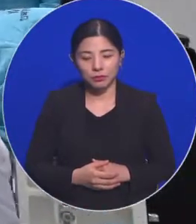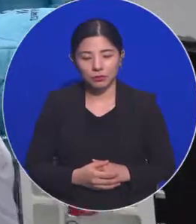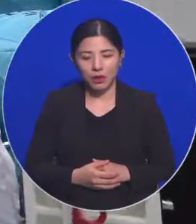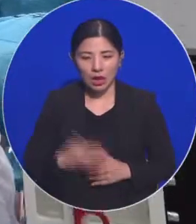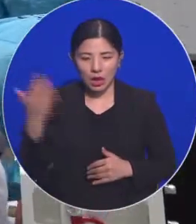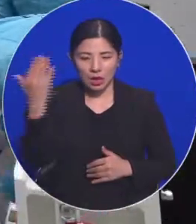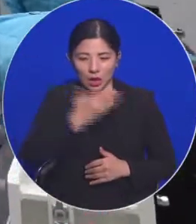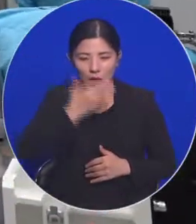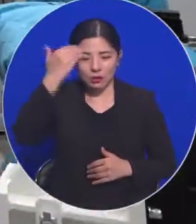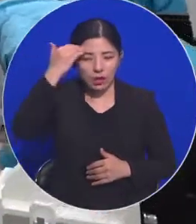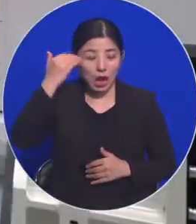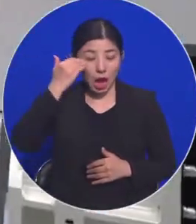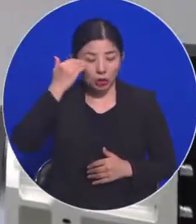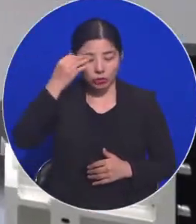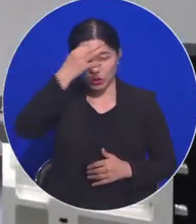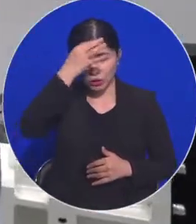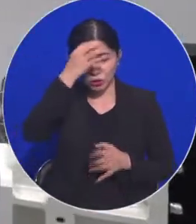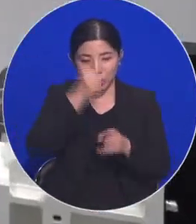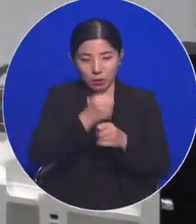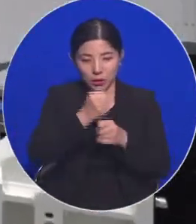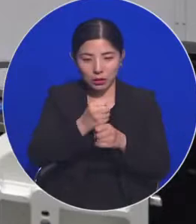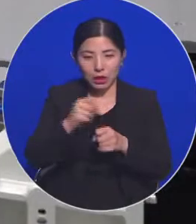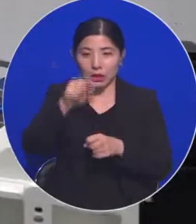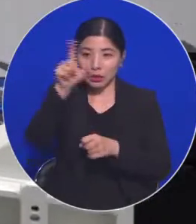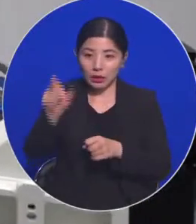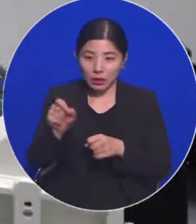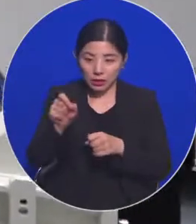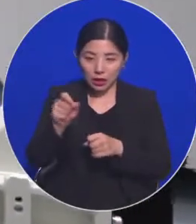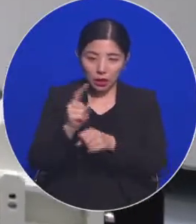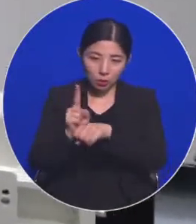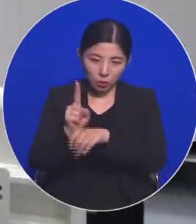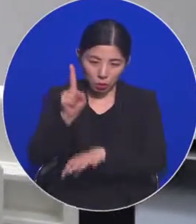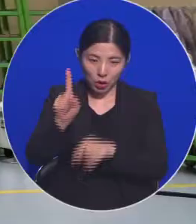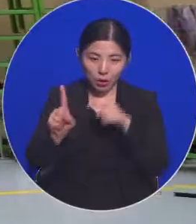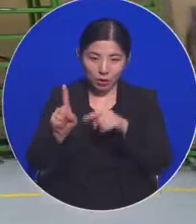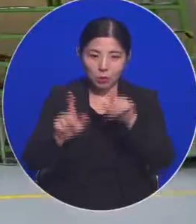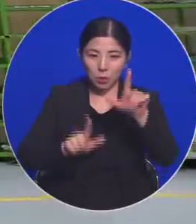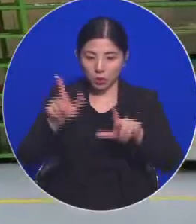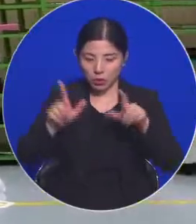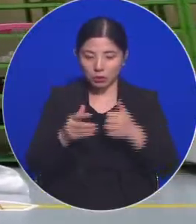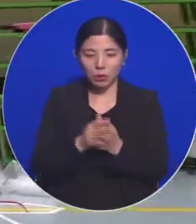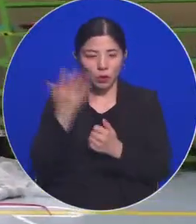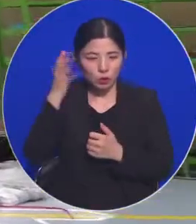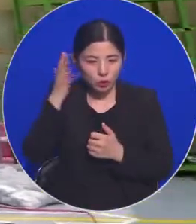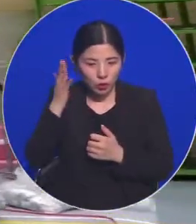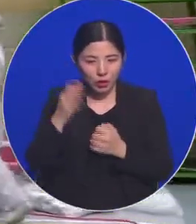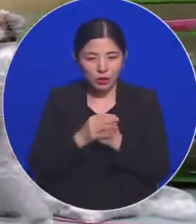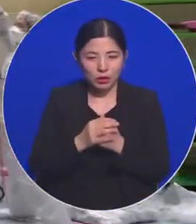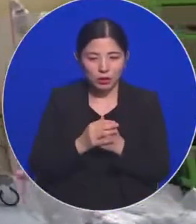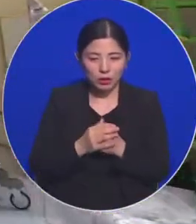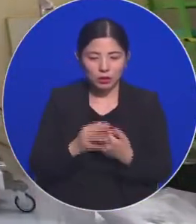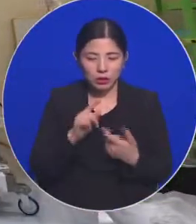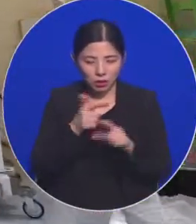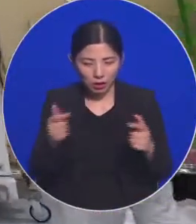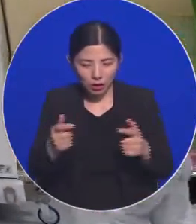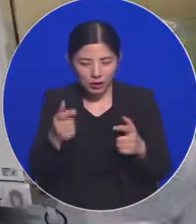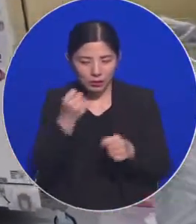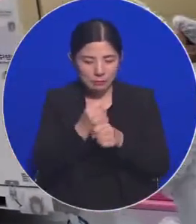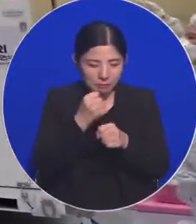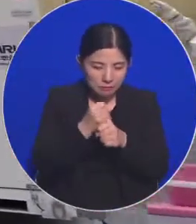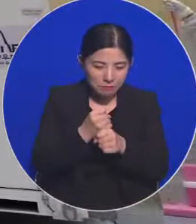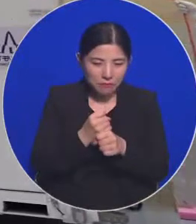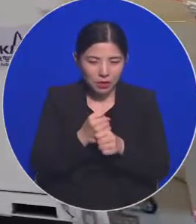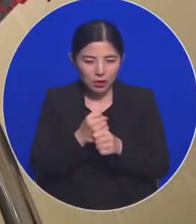순수 우리 기술로 개발된 한국형 달 궤도선 다누리의 모습입니다. 최근 제작과 각종 점검을 마치고 발사